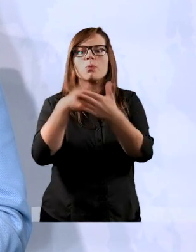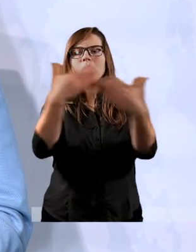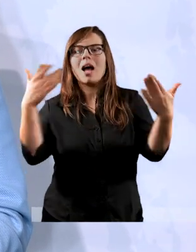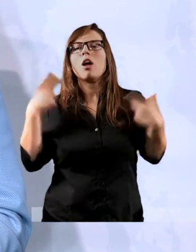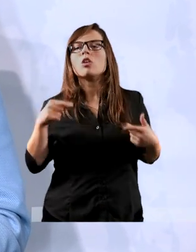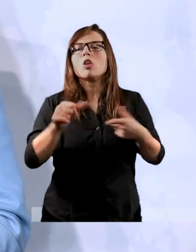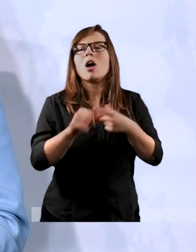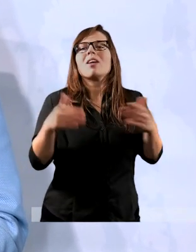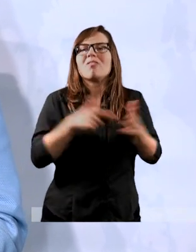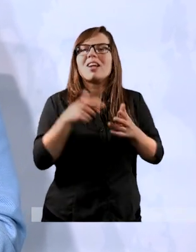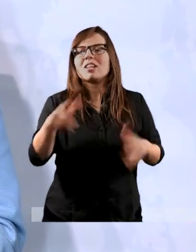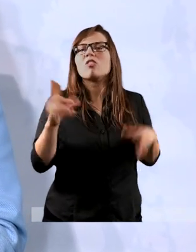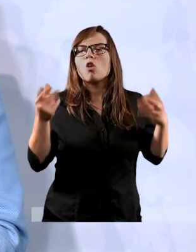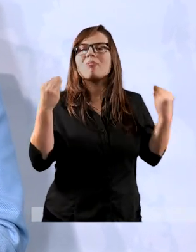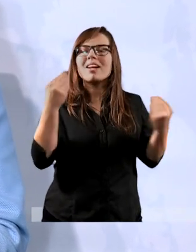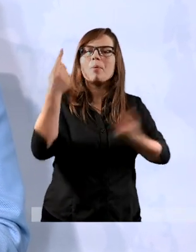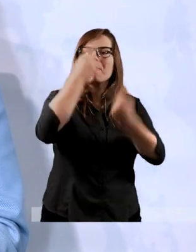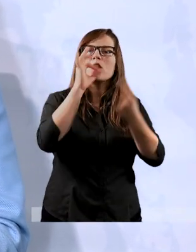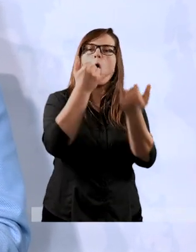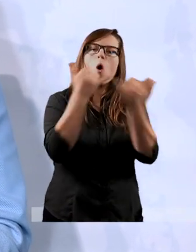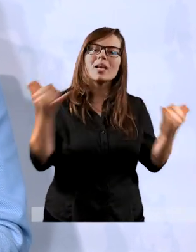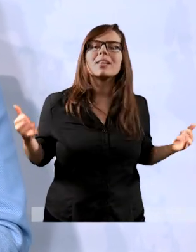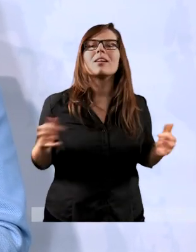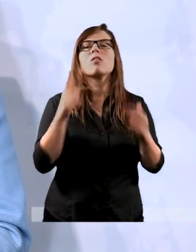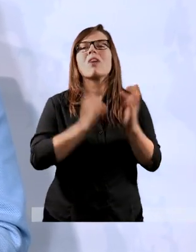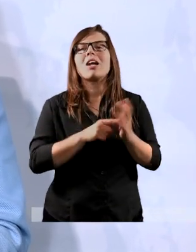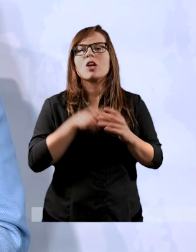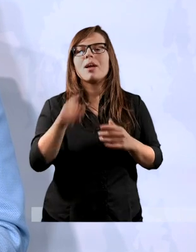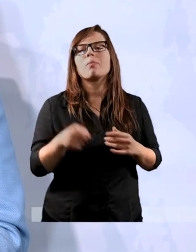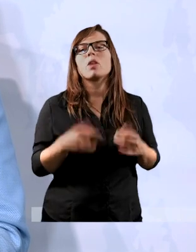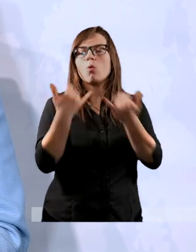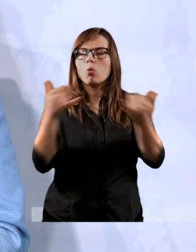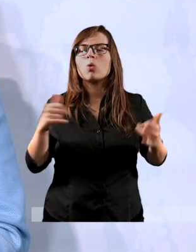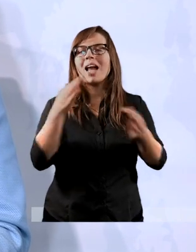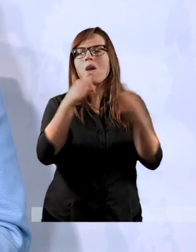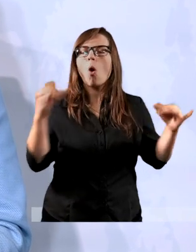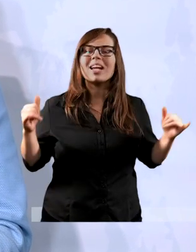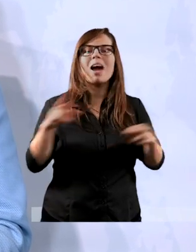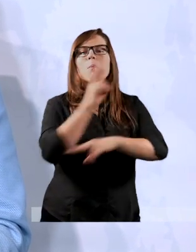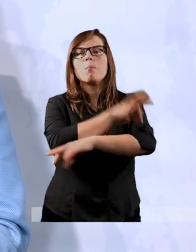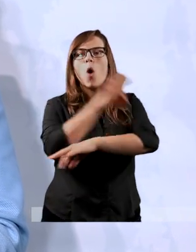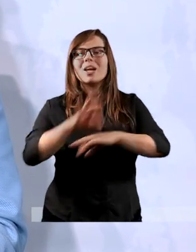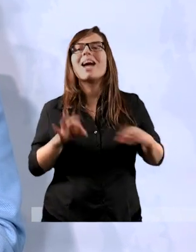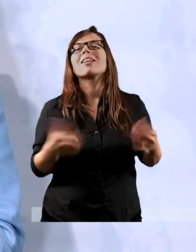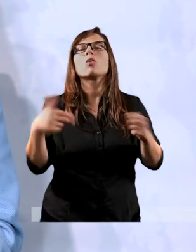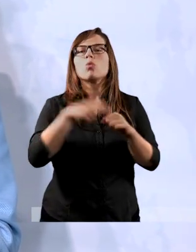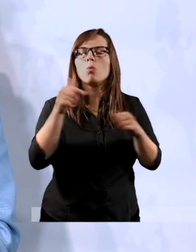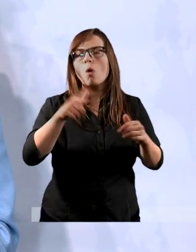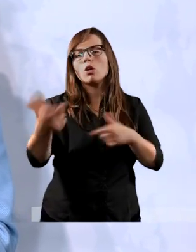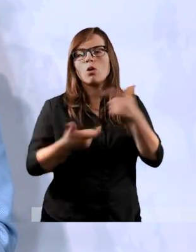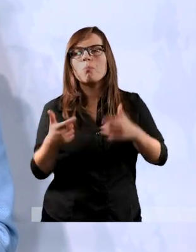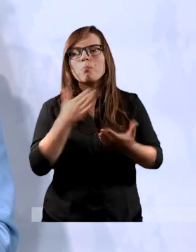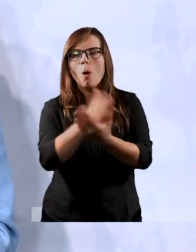potrzebującym. I to jest na przykład myśl, i to jest spożytkowanie czasu właśnie na różnego rodzaju projekty, w których można innym